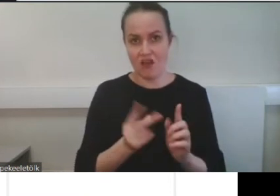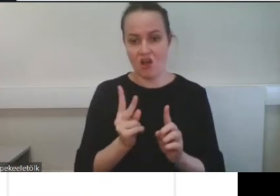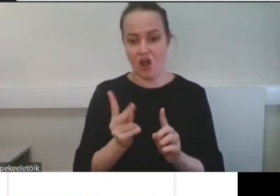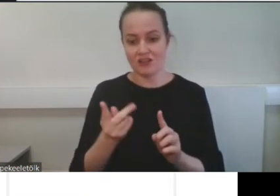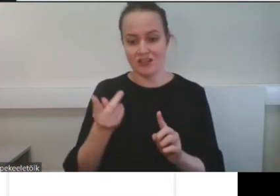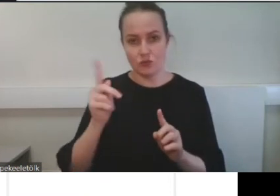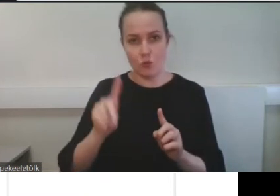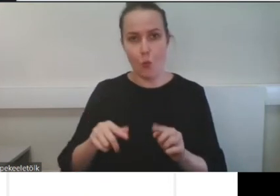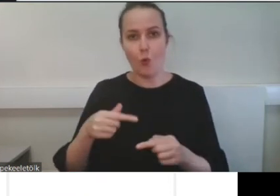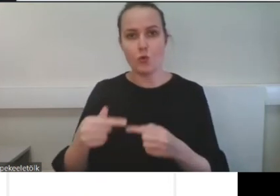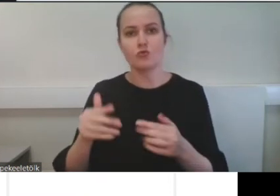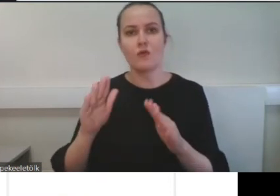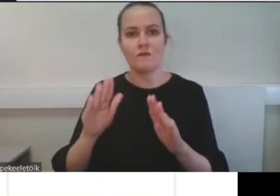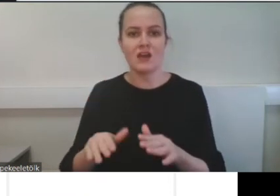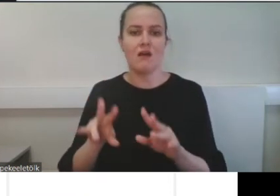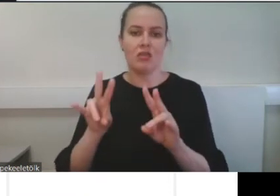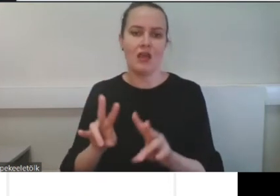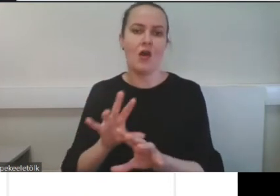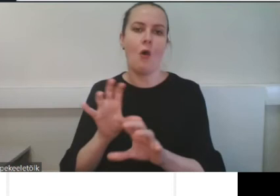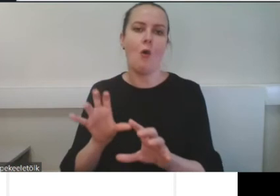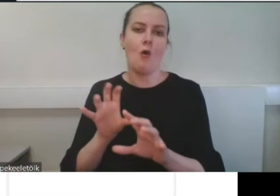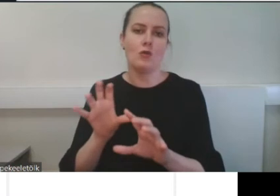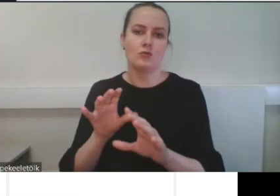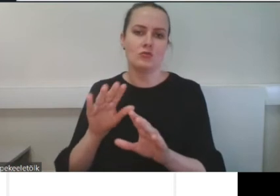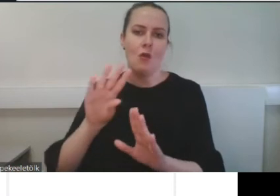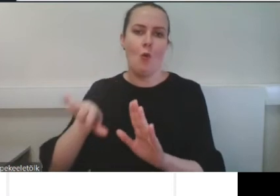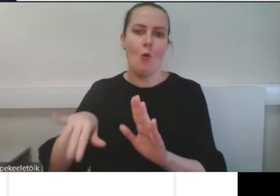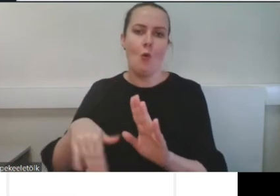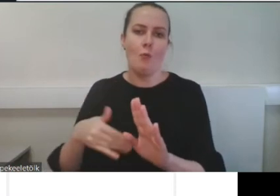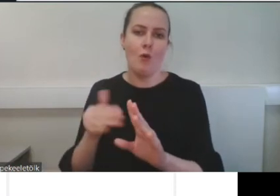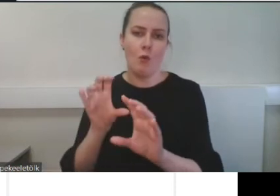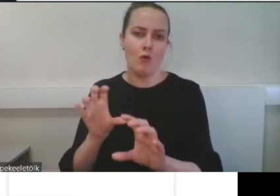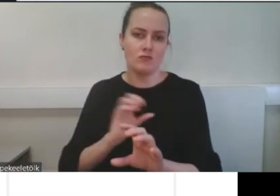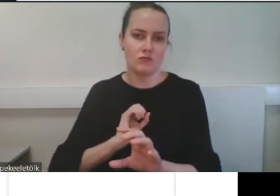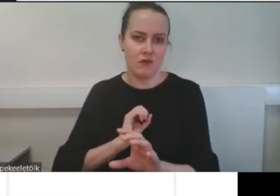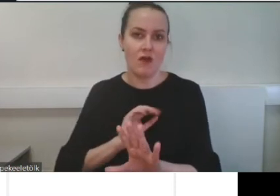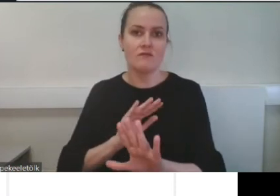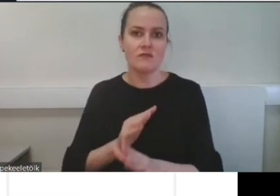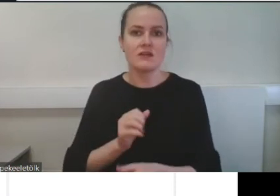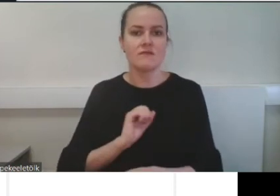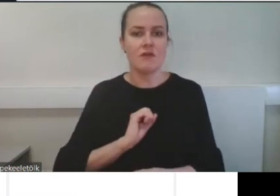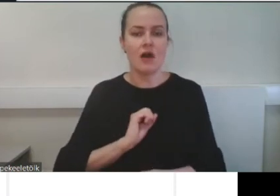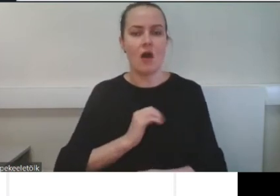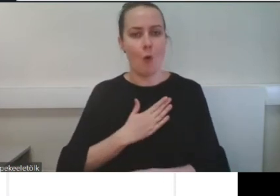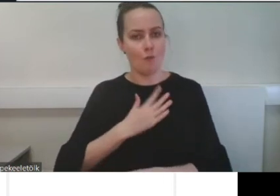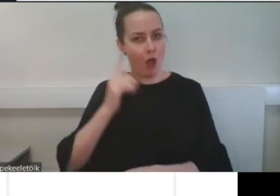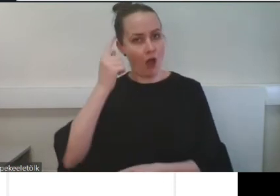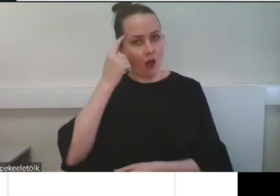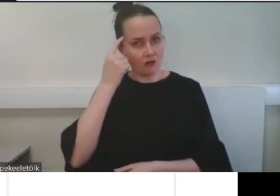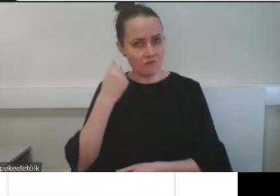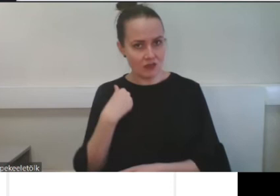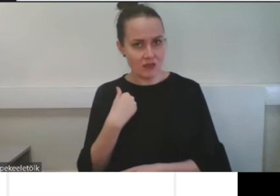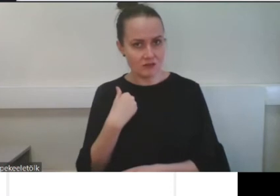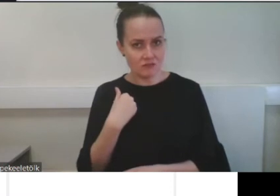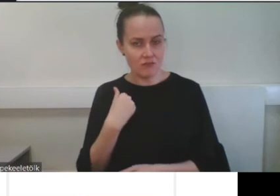kompenseeritud ravimitega ja võib-olla ka abivahenditega, siis ta tegelikult ei tunneta seda tegevuspiirangut,